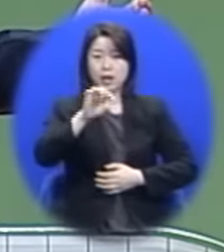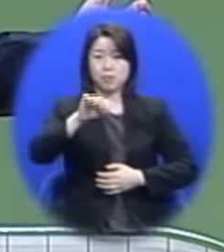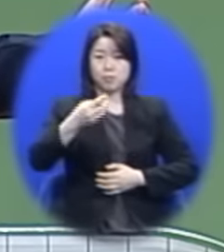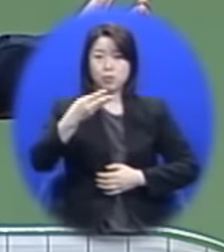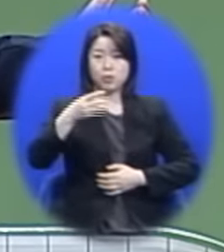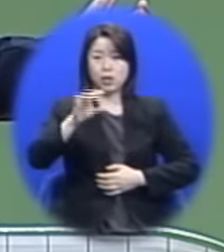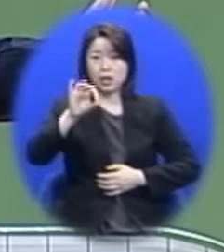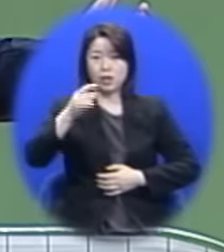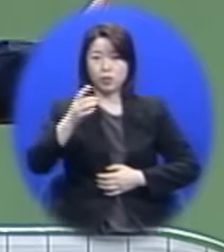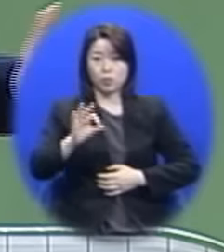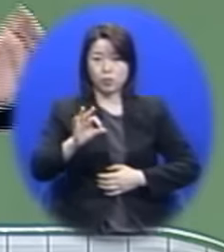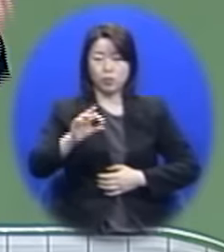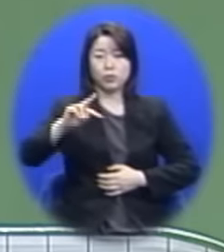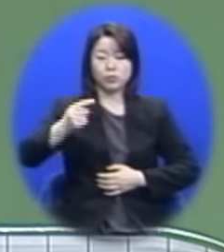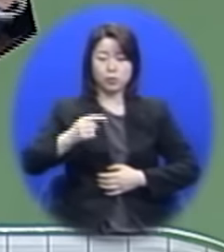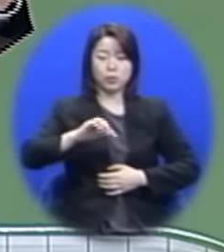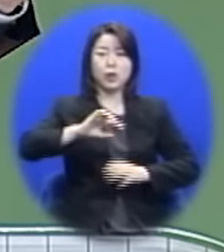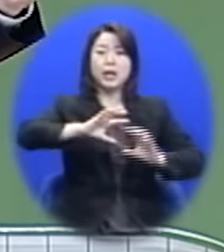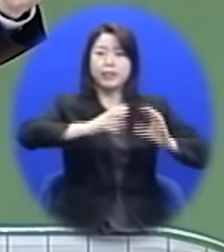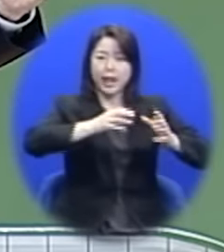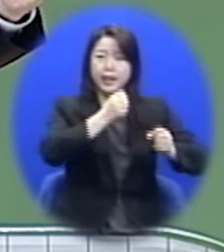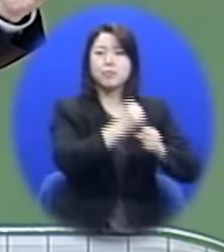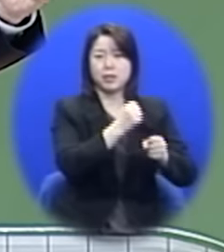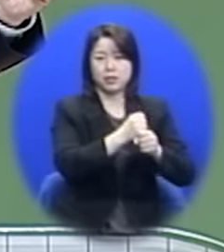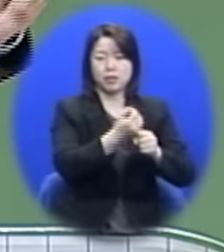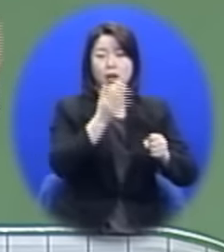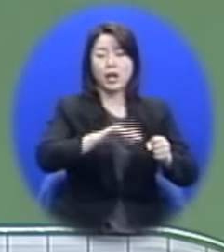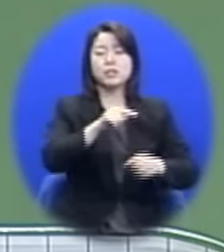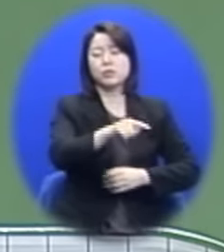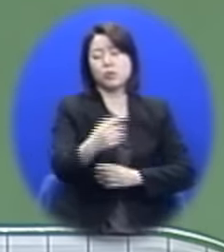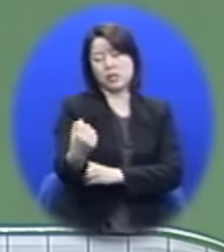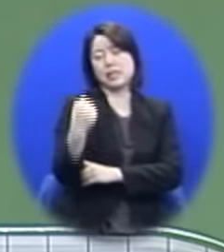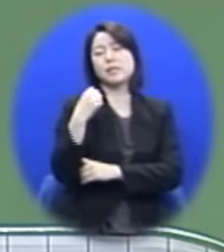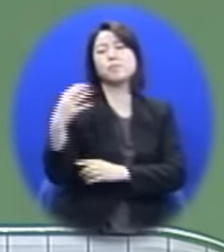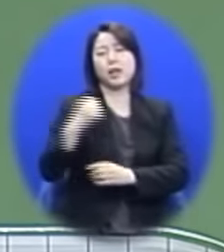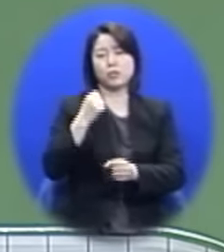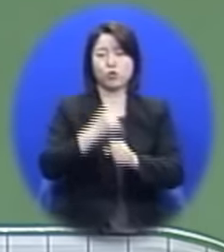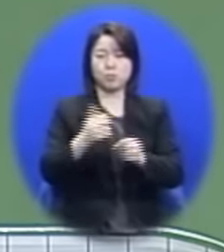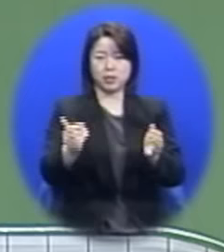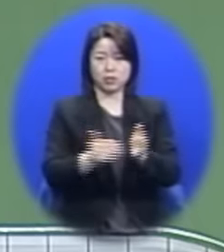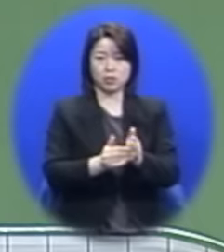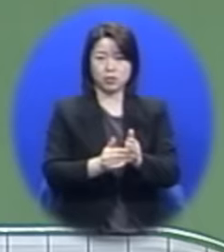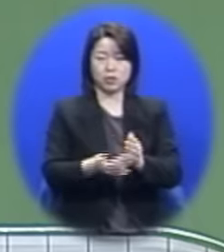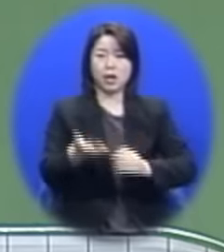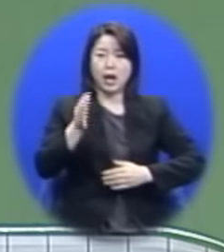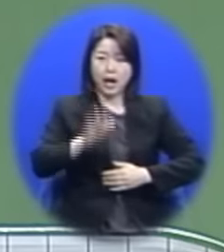제국을 만들었어요. 근데 그건 무력으로 했습니다. 근데 예수 그리스도는